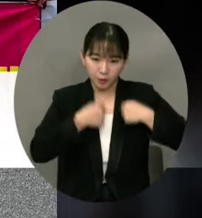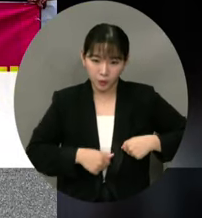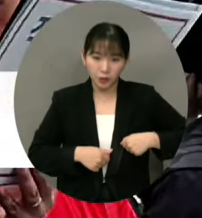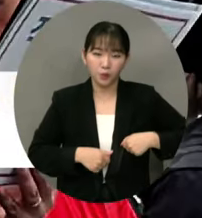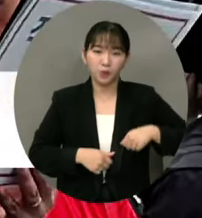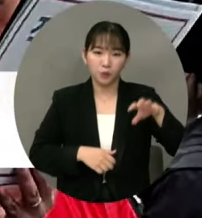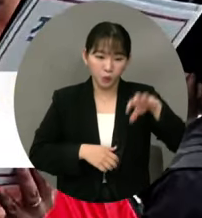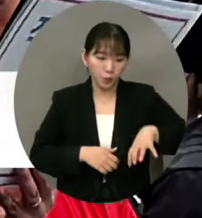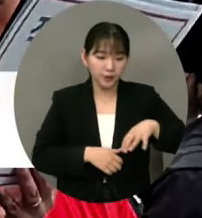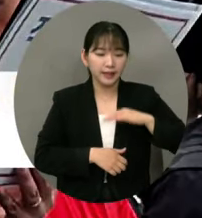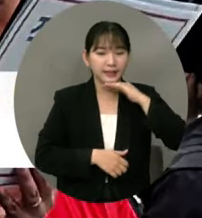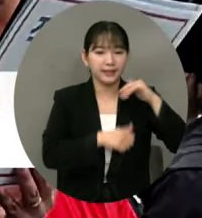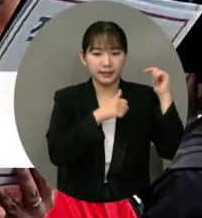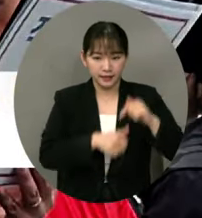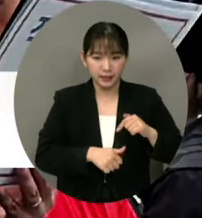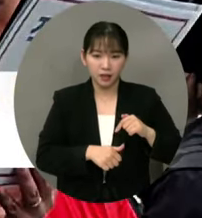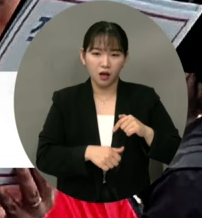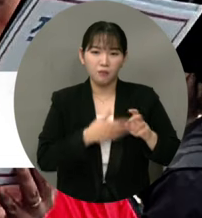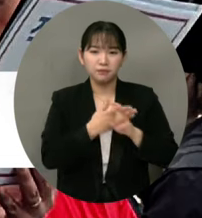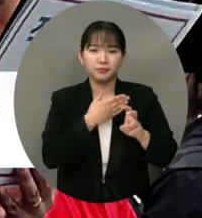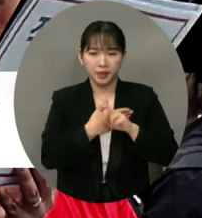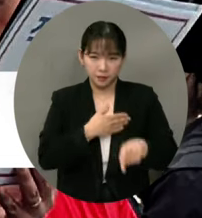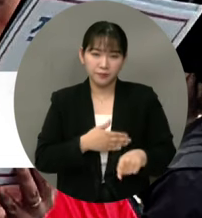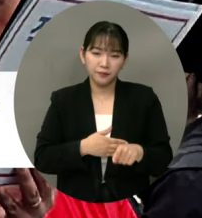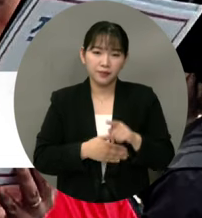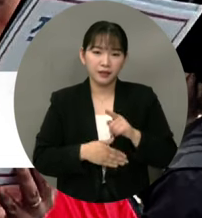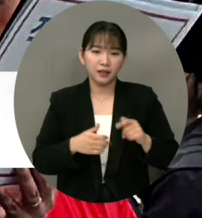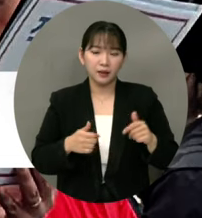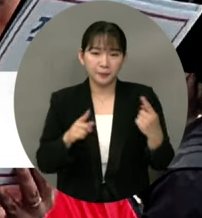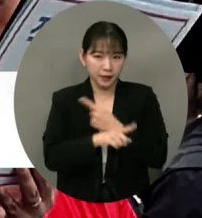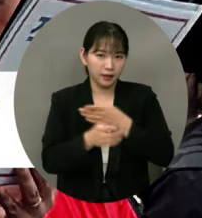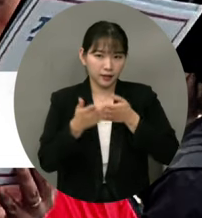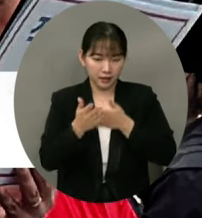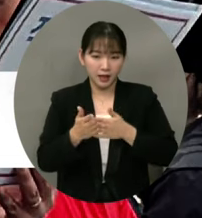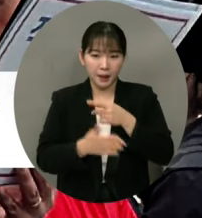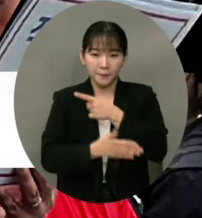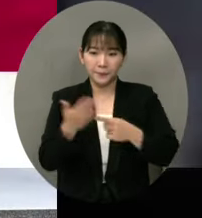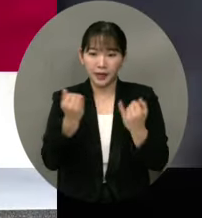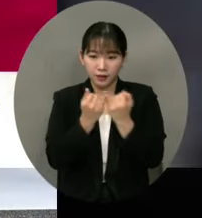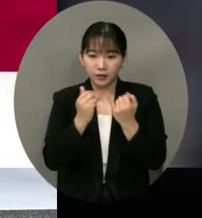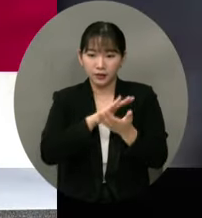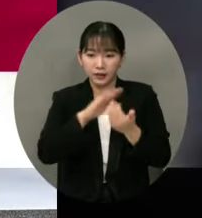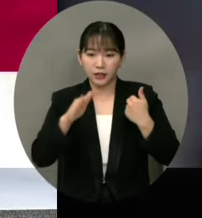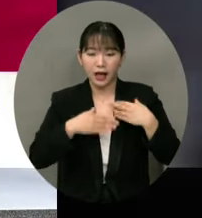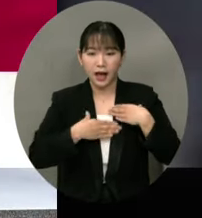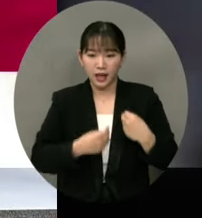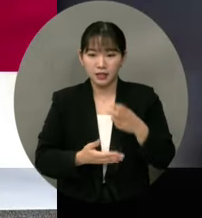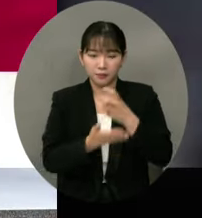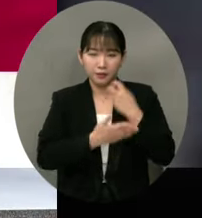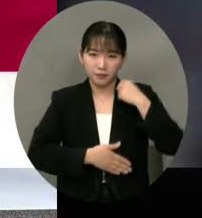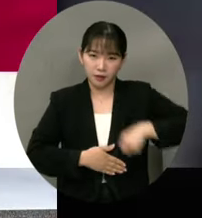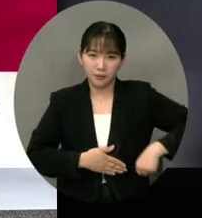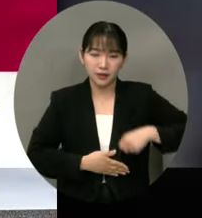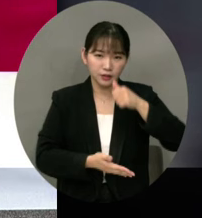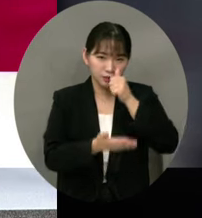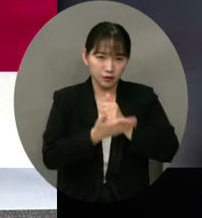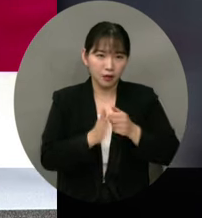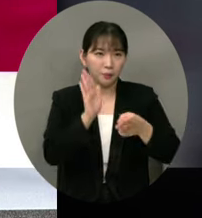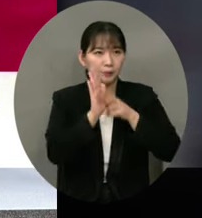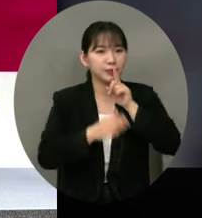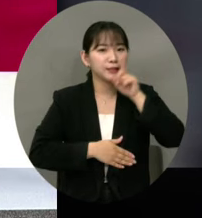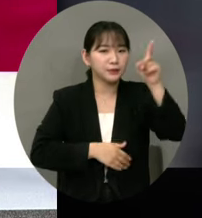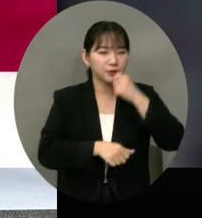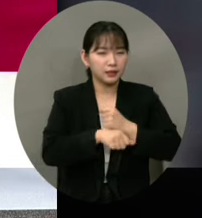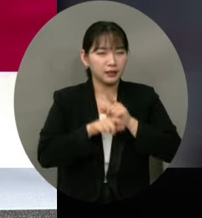신속한 조사와 처벌을 촉구했습니다. 전국 금속노조 측은 피해 여성이 앞서 안전수칙 위반권을 원청에